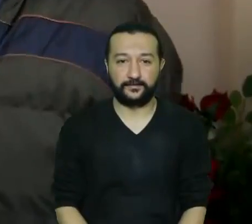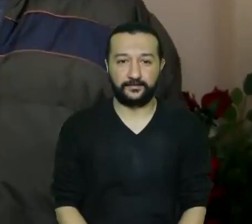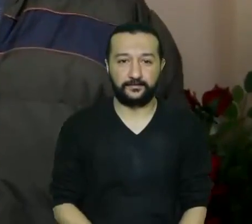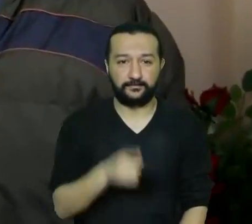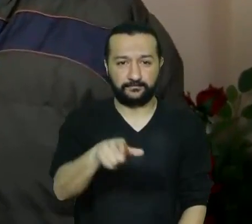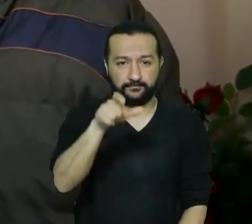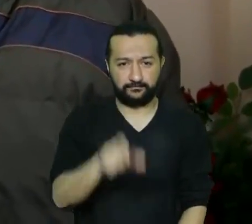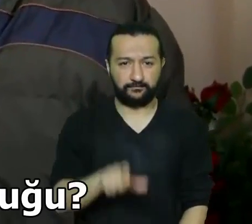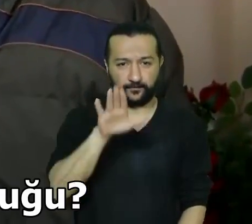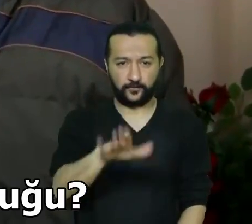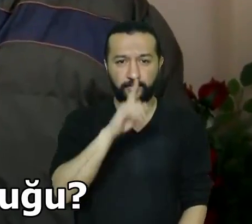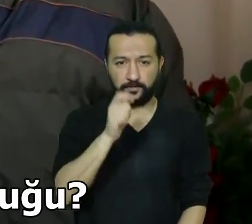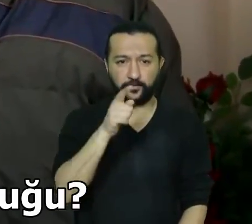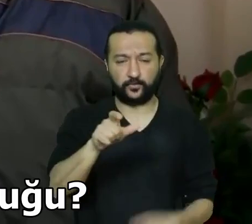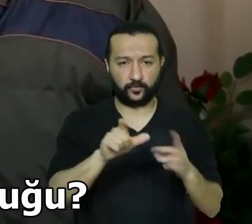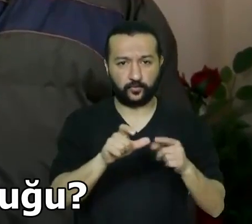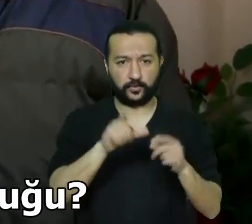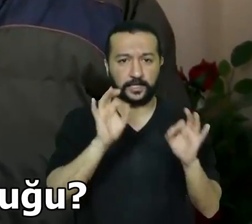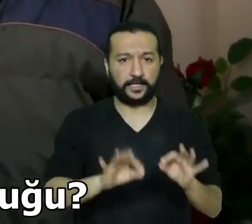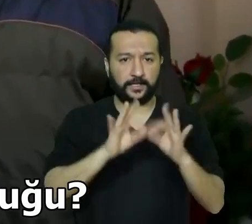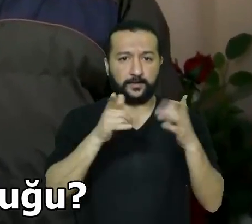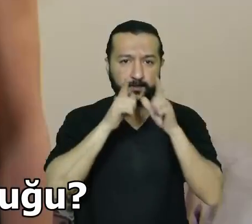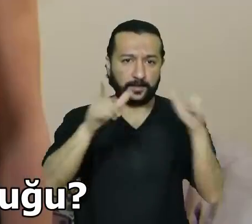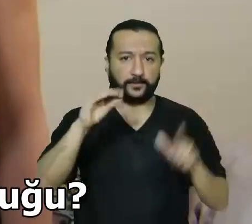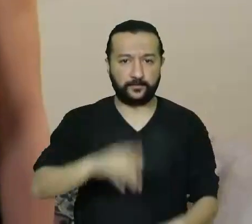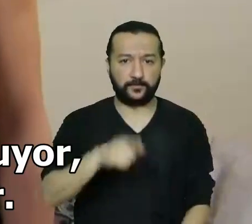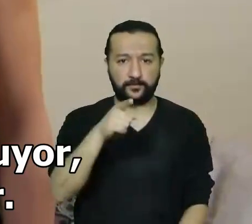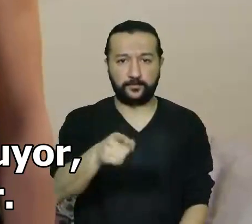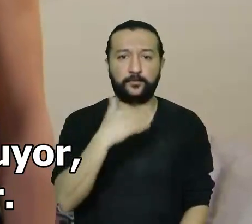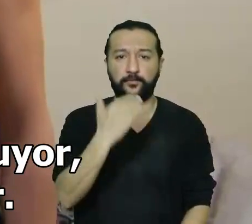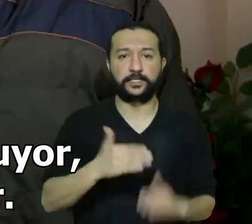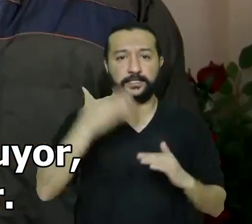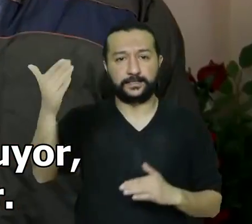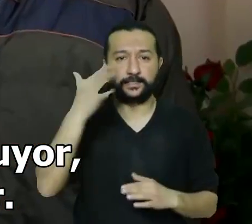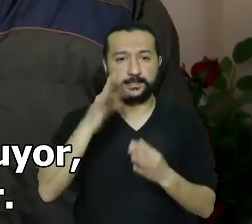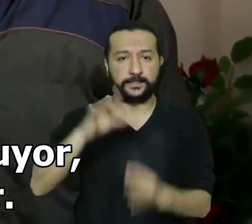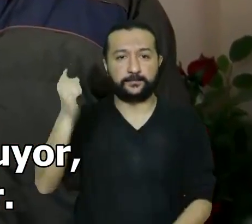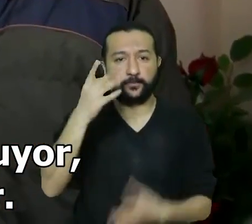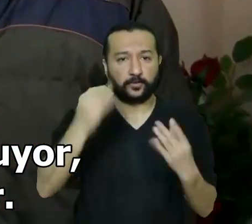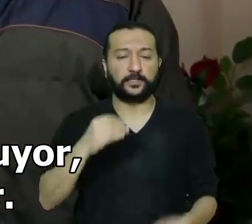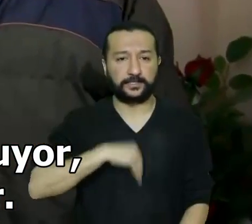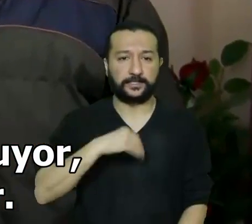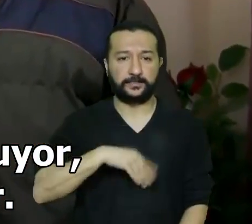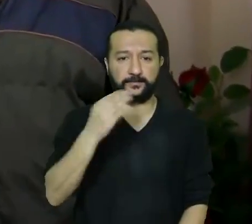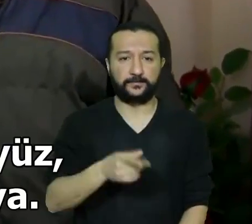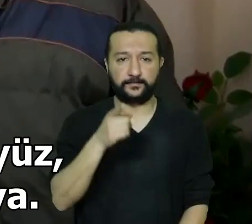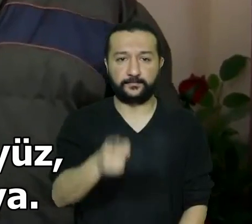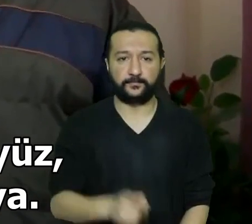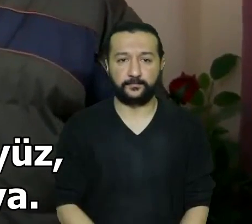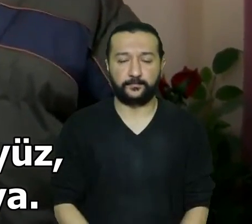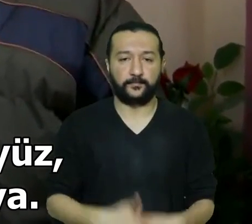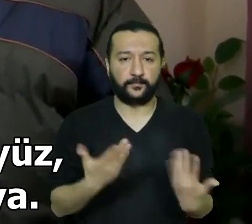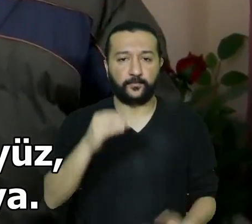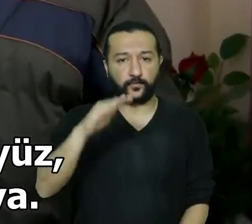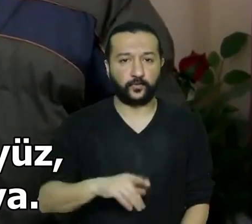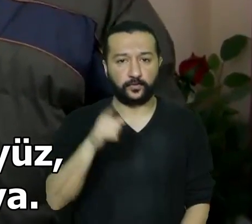Ya dur. Şükrü, ya ne bağırtırıyorsun çocuğu? Dışarıdaki insanlar bir şey oluyor, bir şey var zannedecekler ya. Ya